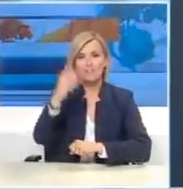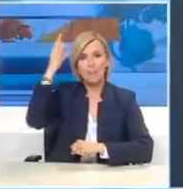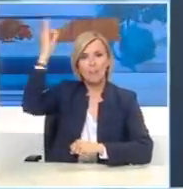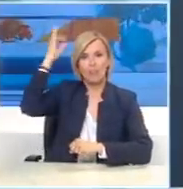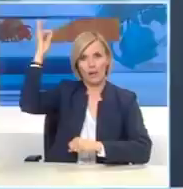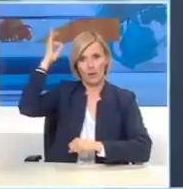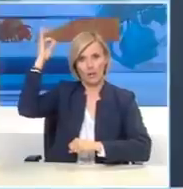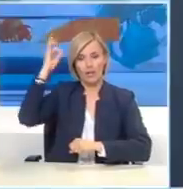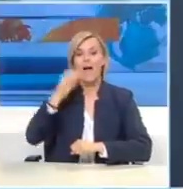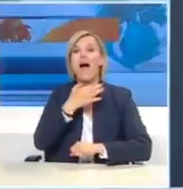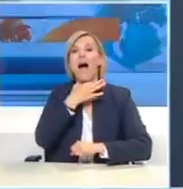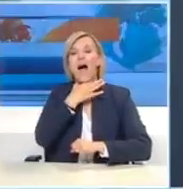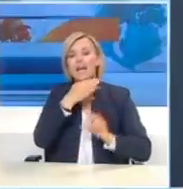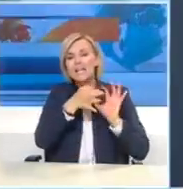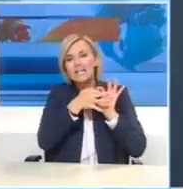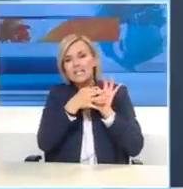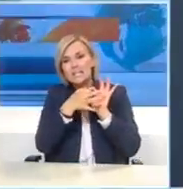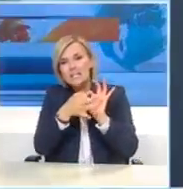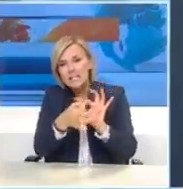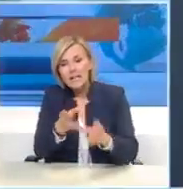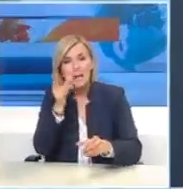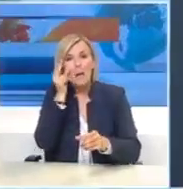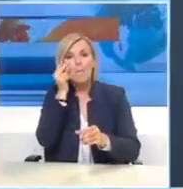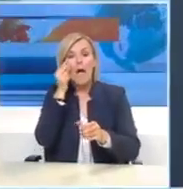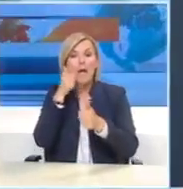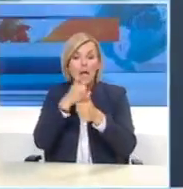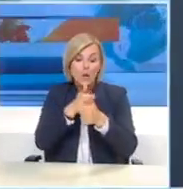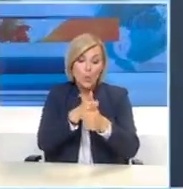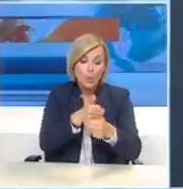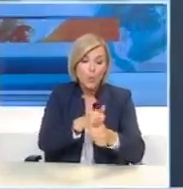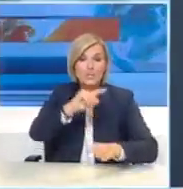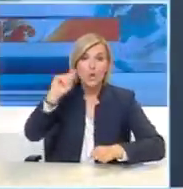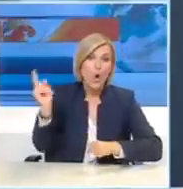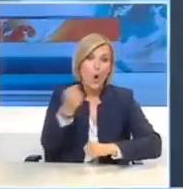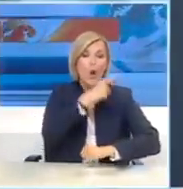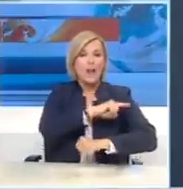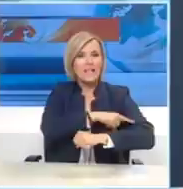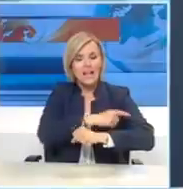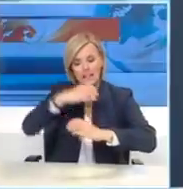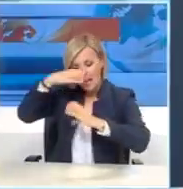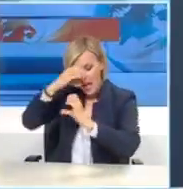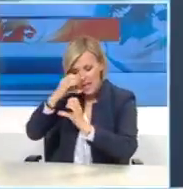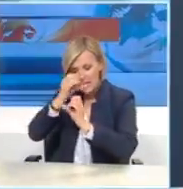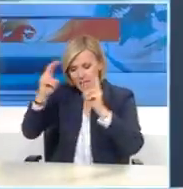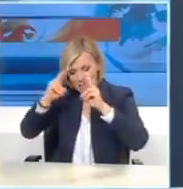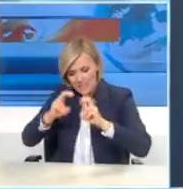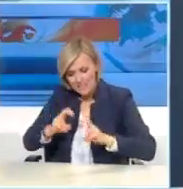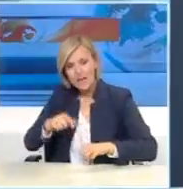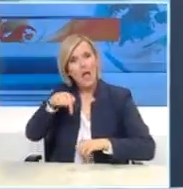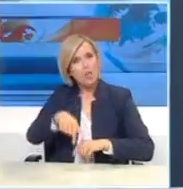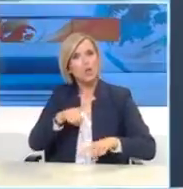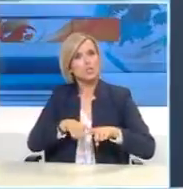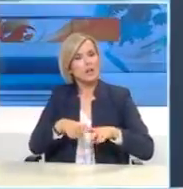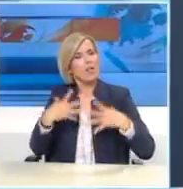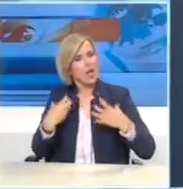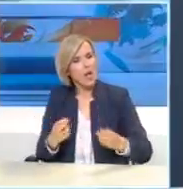Γι' αυτό είναι αναγκαία η συνεχής παρακολούθησή του από τους συναδέλφους μας εργαστηριακούς. Έχουμε και στην ομάδα μας στην Ελλάδα αντίστοιχες επιστημονικές